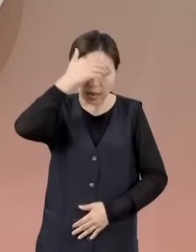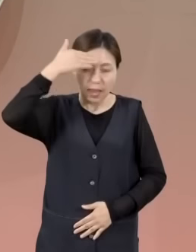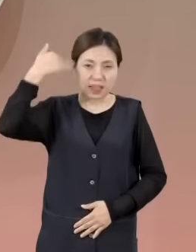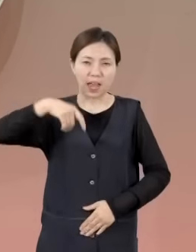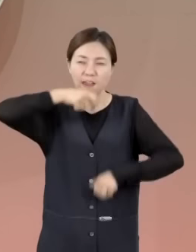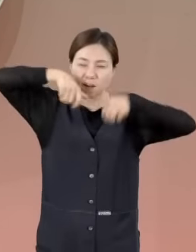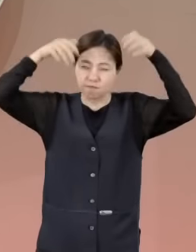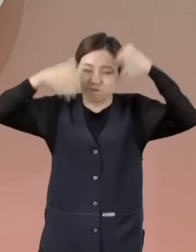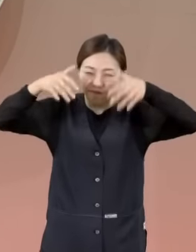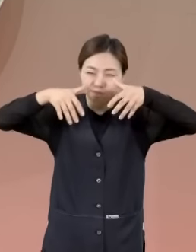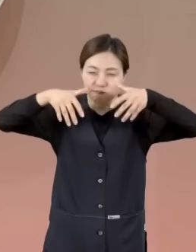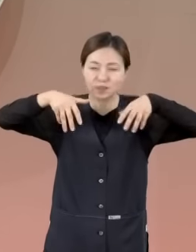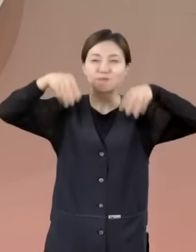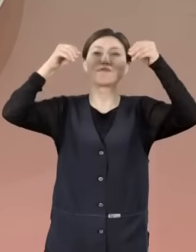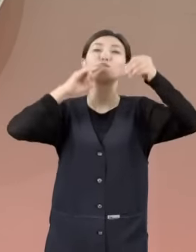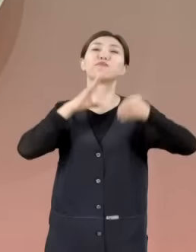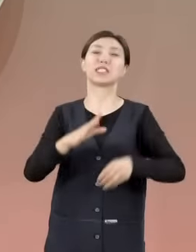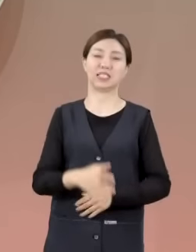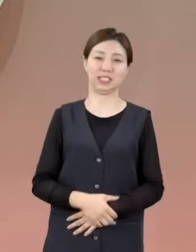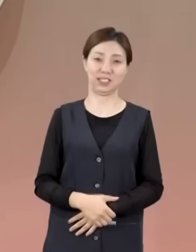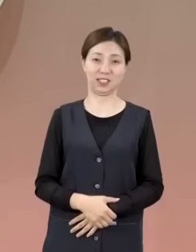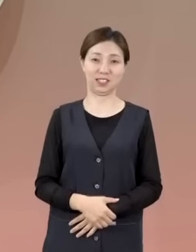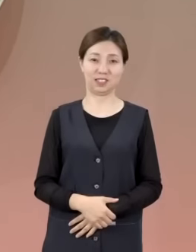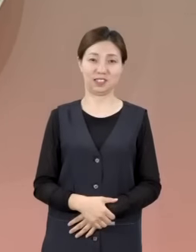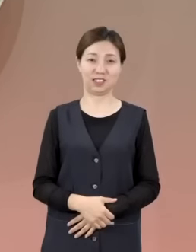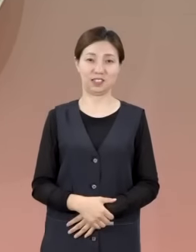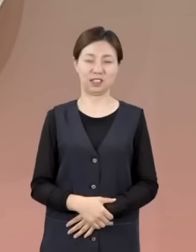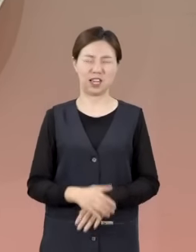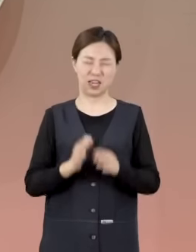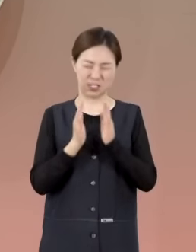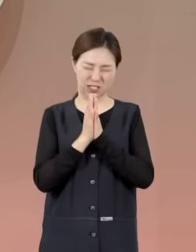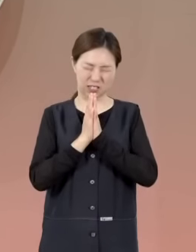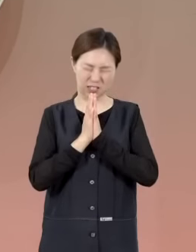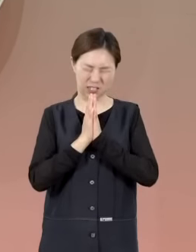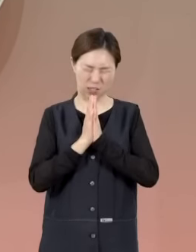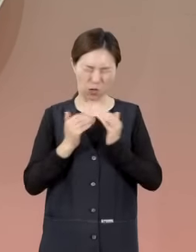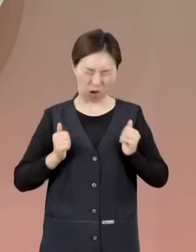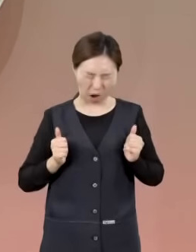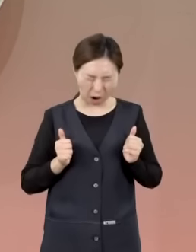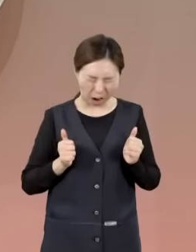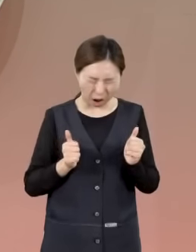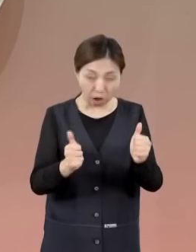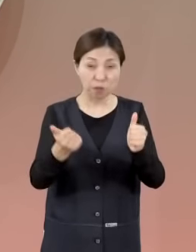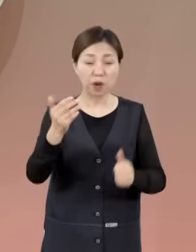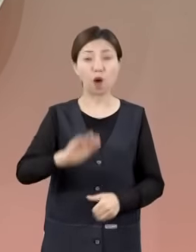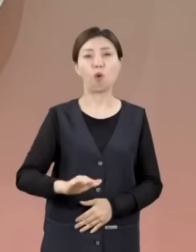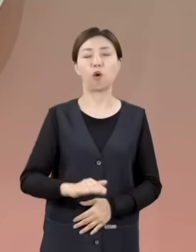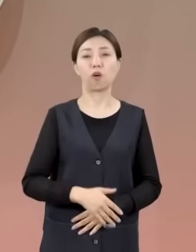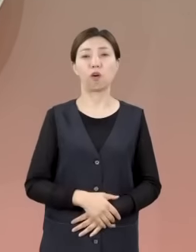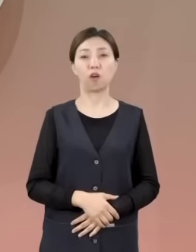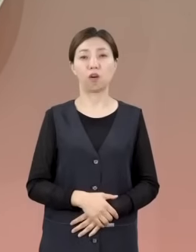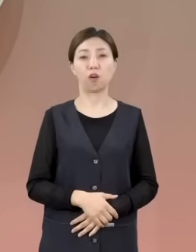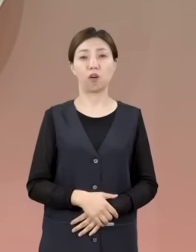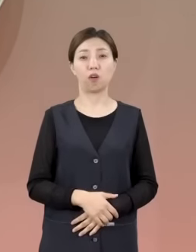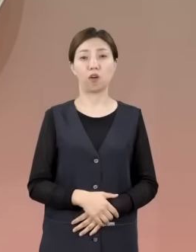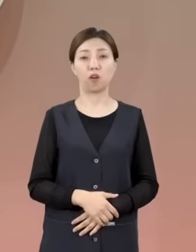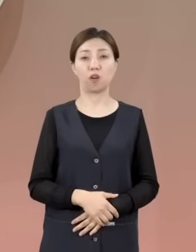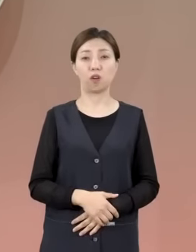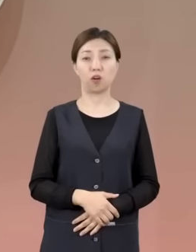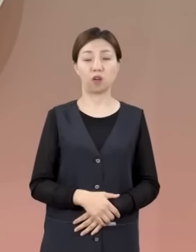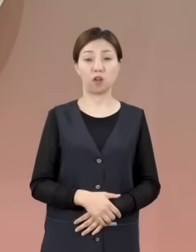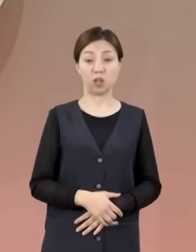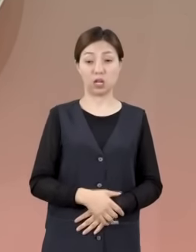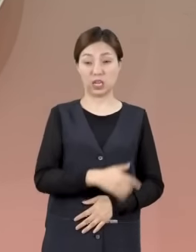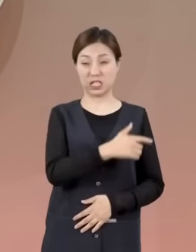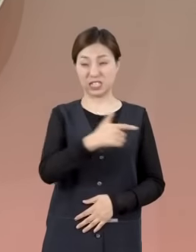맞았구나 기도를 많이해도 나쁜 일이 생길 수가 있습니다 평생 수행하셨던 그